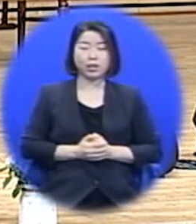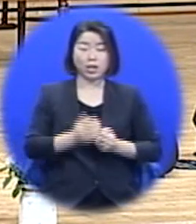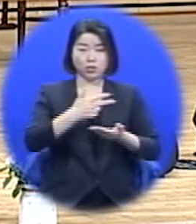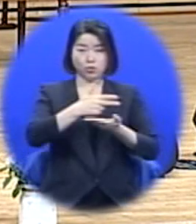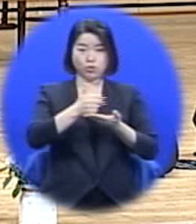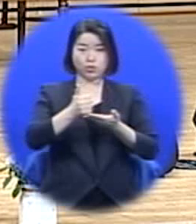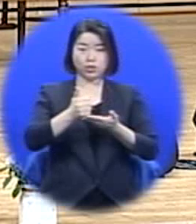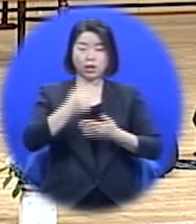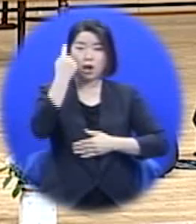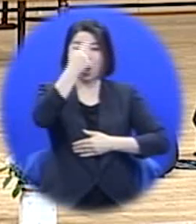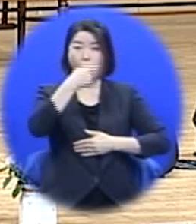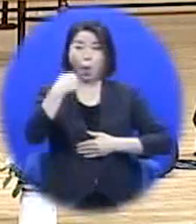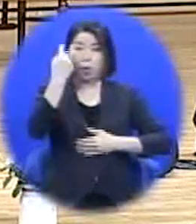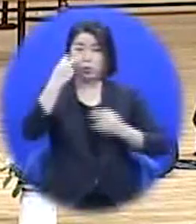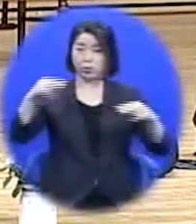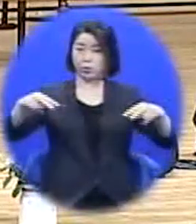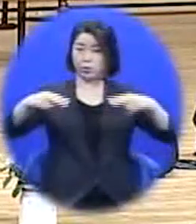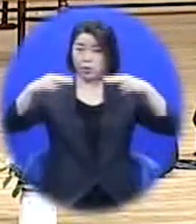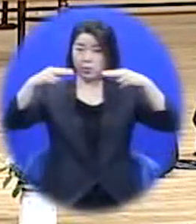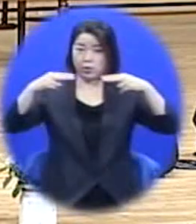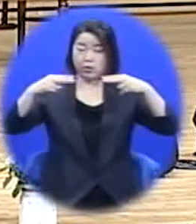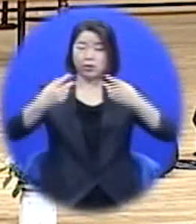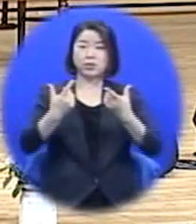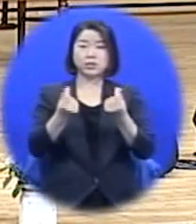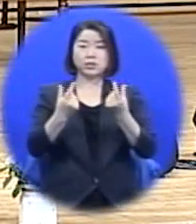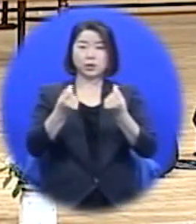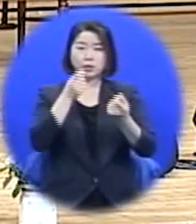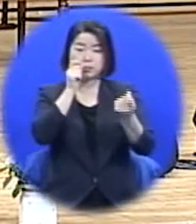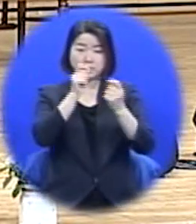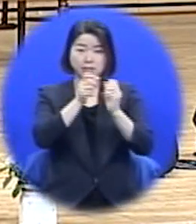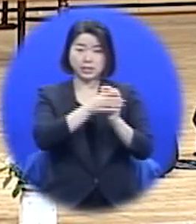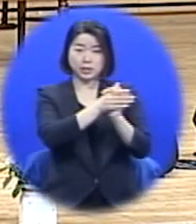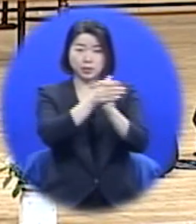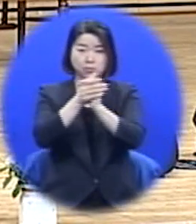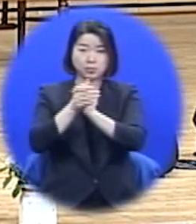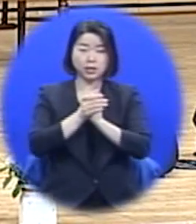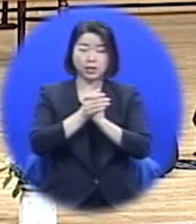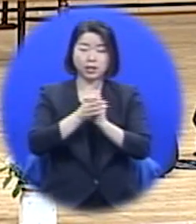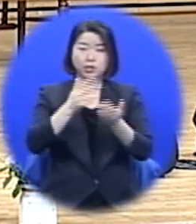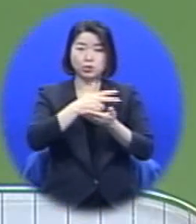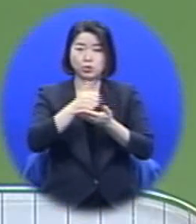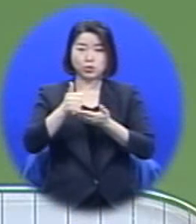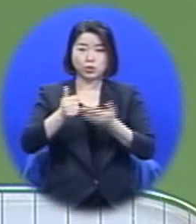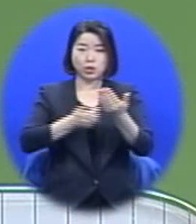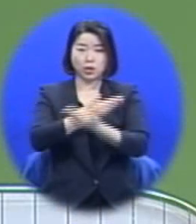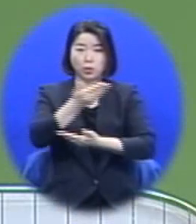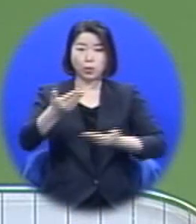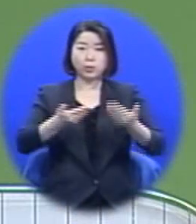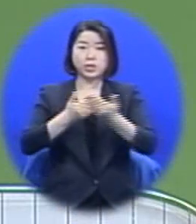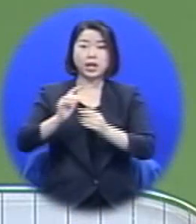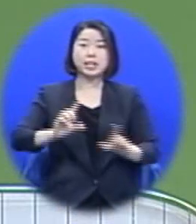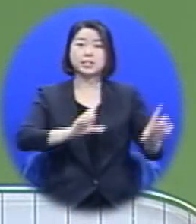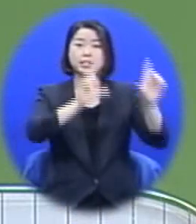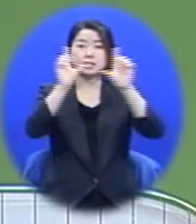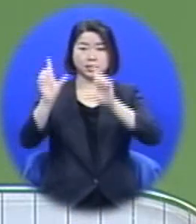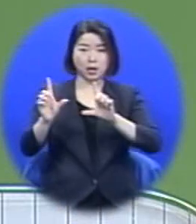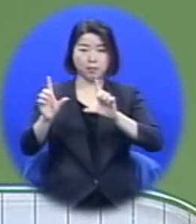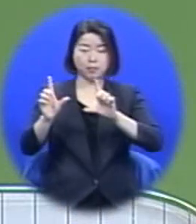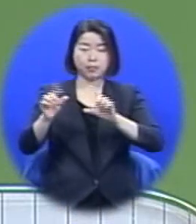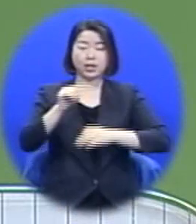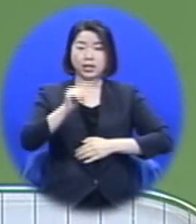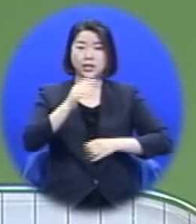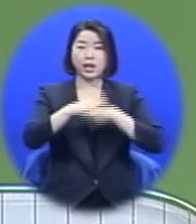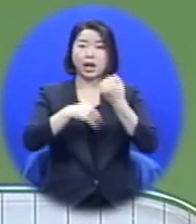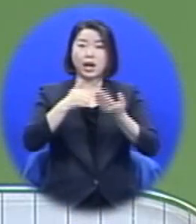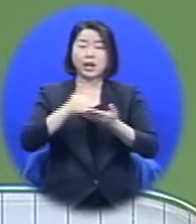주님과 얼굴을 대면해서 보는 것처럼 그렇게 친밀하게 주님과 교제하는 3 것에 하나님이 여러분에게 주시는